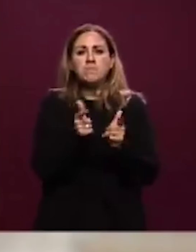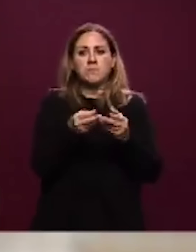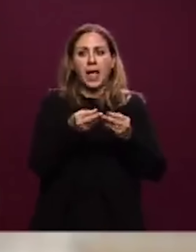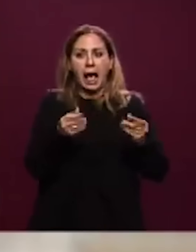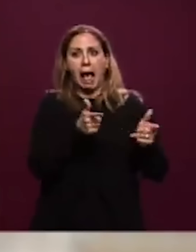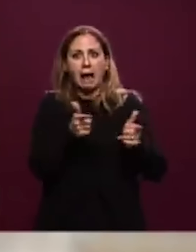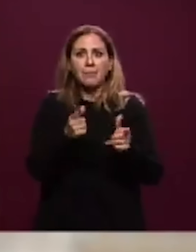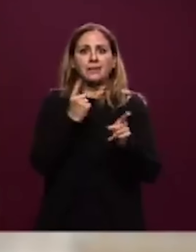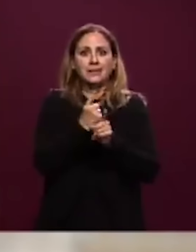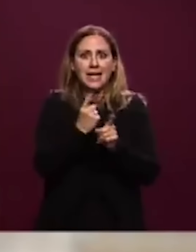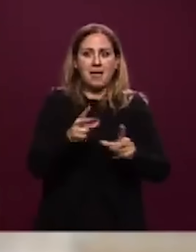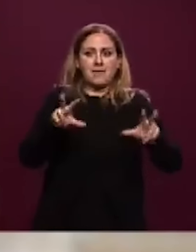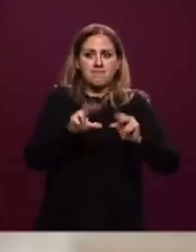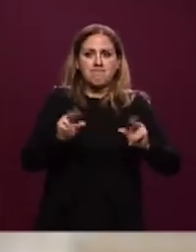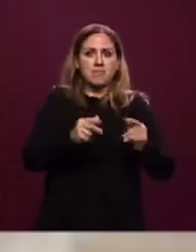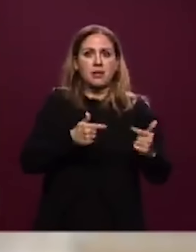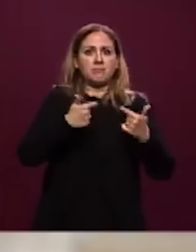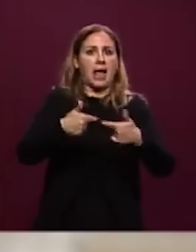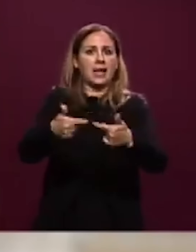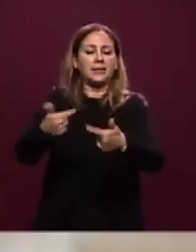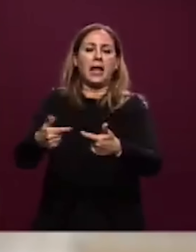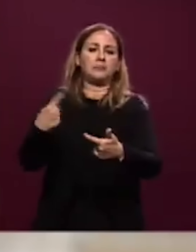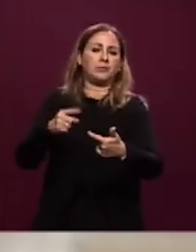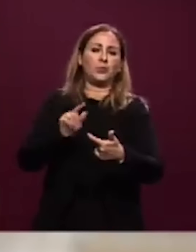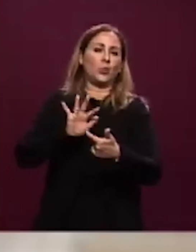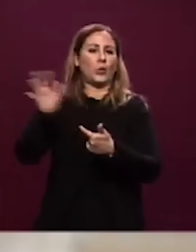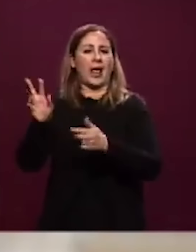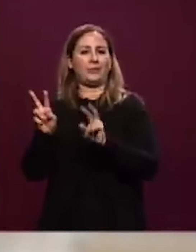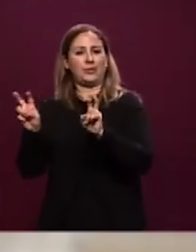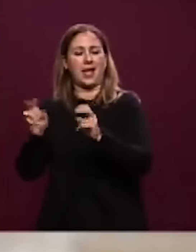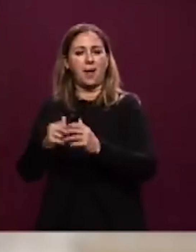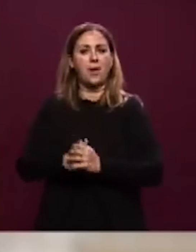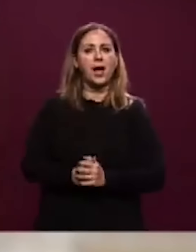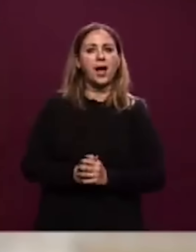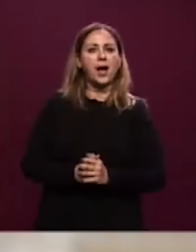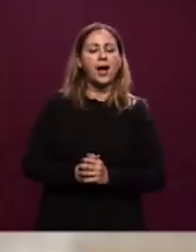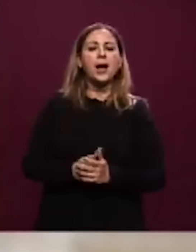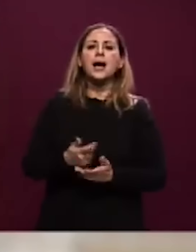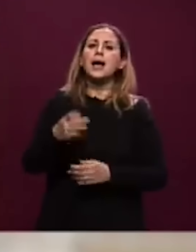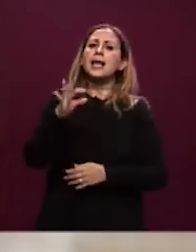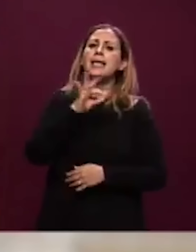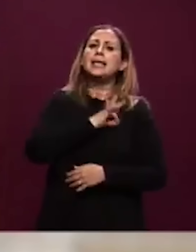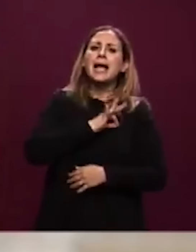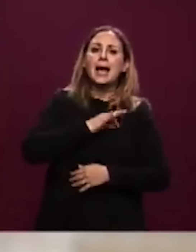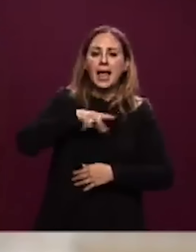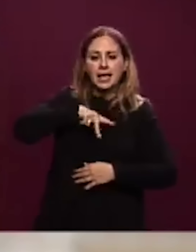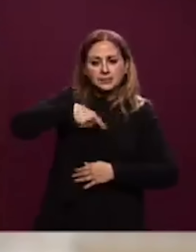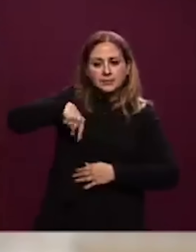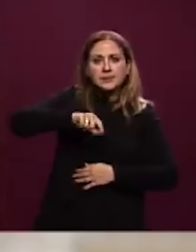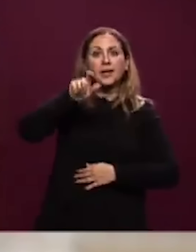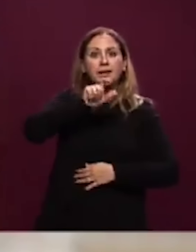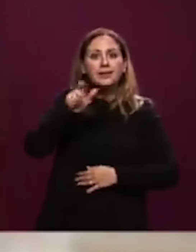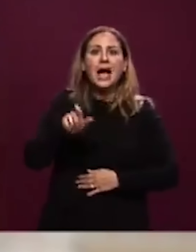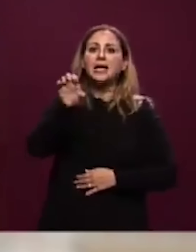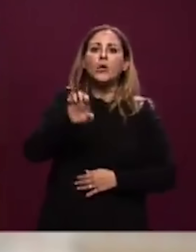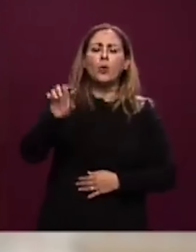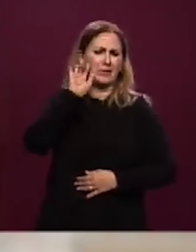riarmo. E quindi dov'è l'interesse dell'Europa e dell'Italia, ad esempio a Gaza?